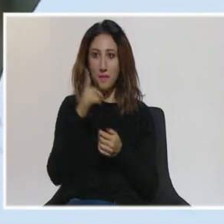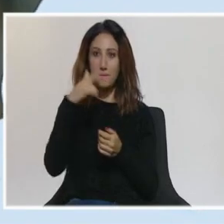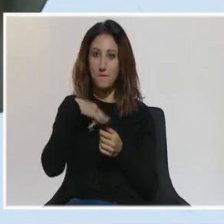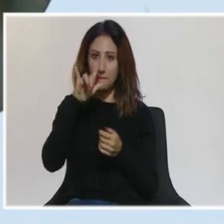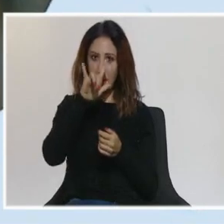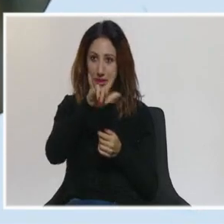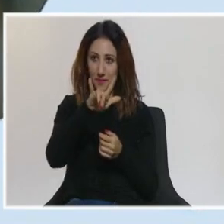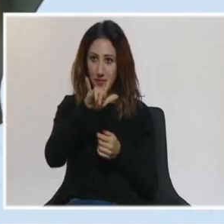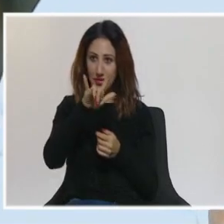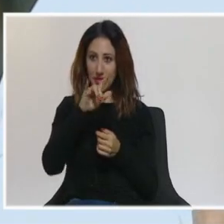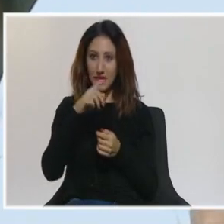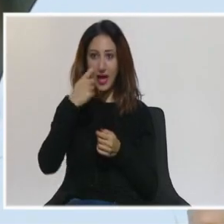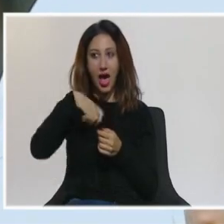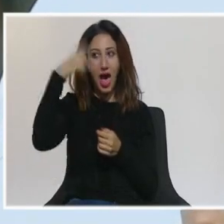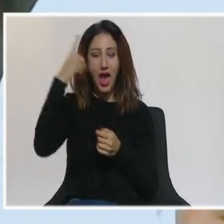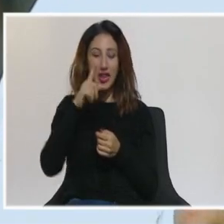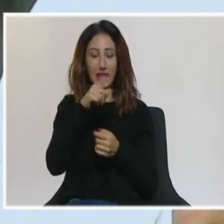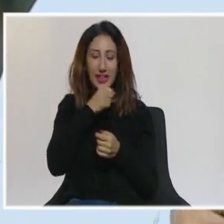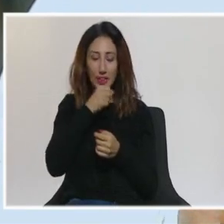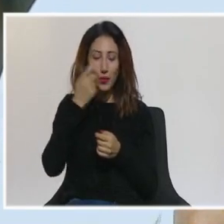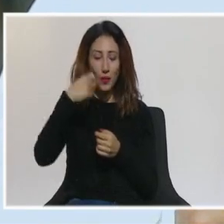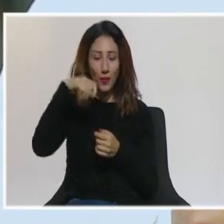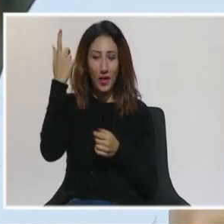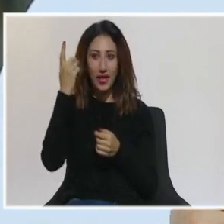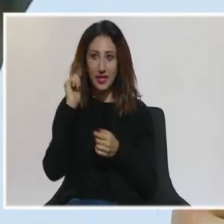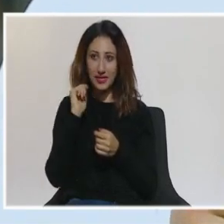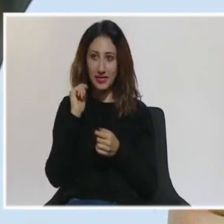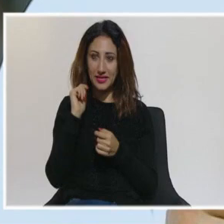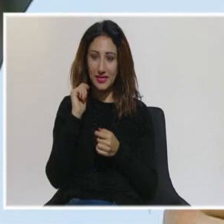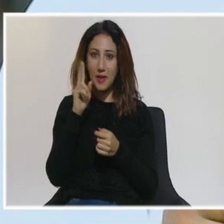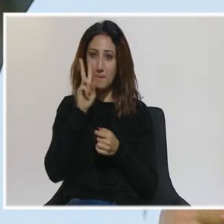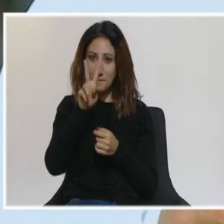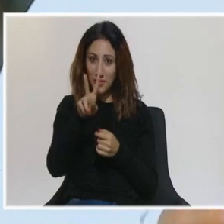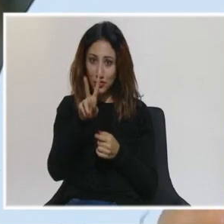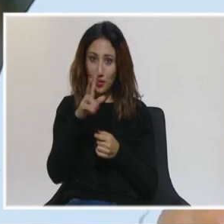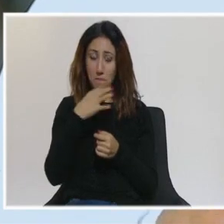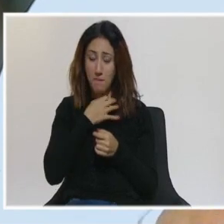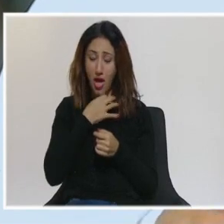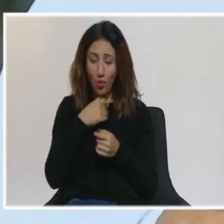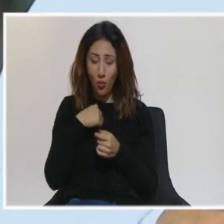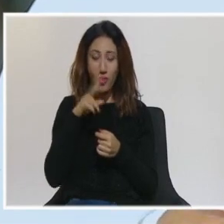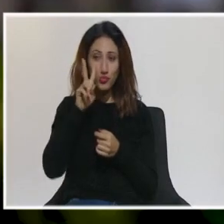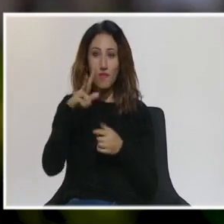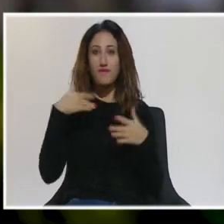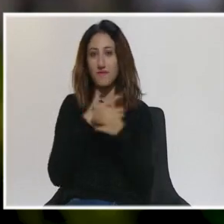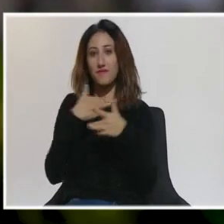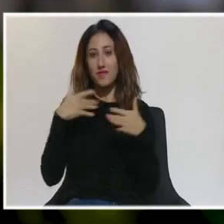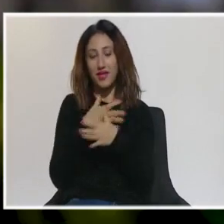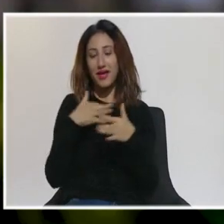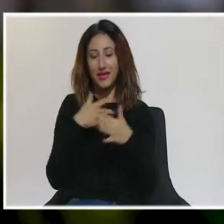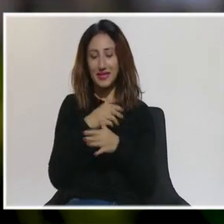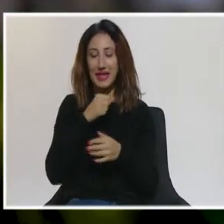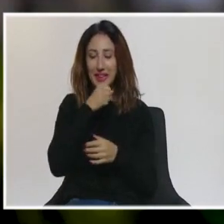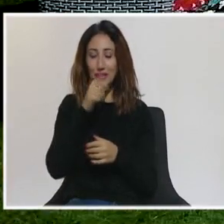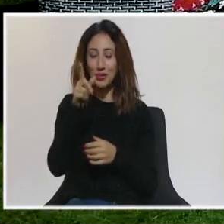بحبه وهو اغلى حاجه في حياتي ان انا لما بشوفه وبكون متضايقه ببقى فرحانه يا حبيبتي يا